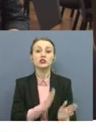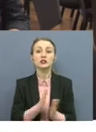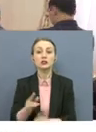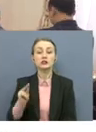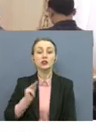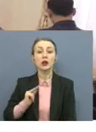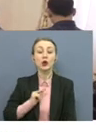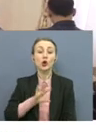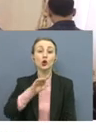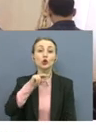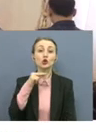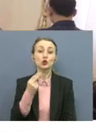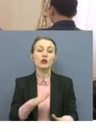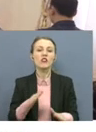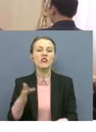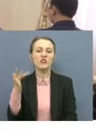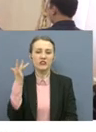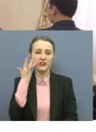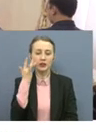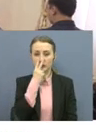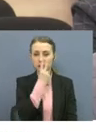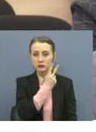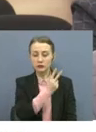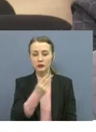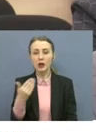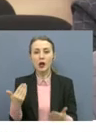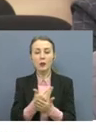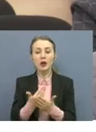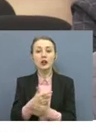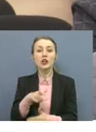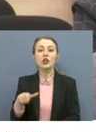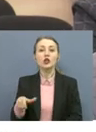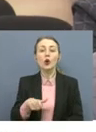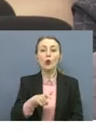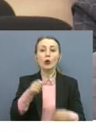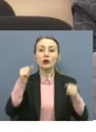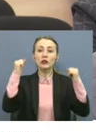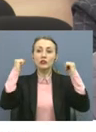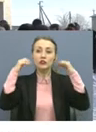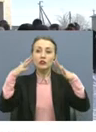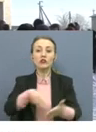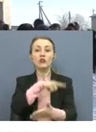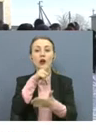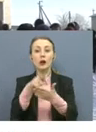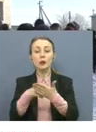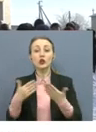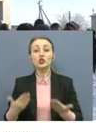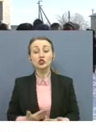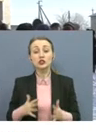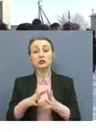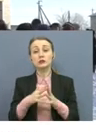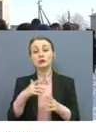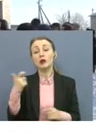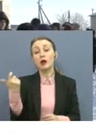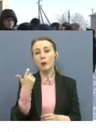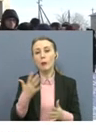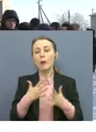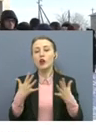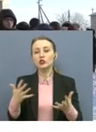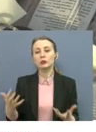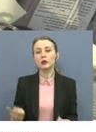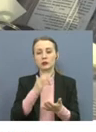нысандарға жөндеу жұмыстарын жүргізу, медициналық құрал-жабдықтармен қамту ісі де жыл санап шешім тауып келеді. Өңірде тұрғын үй құрылысы да жанданбақ. Бұл